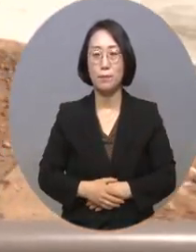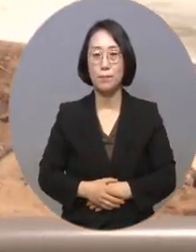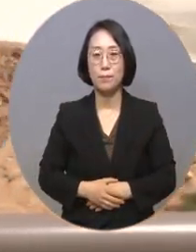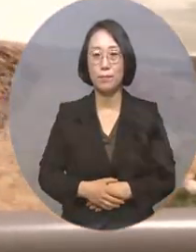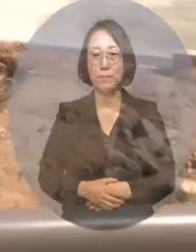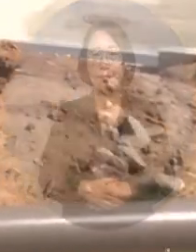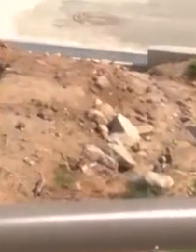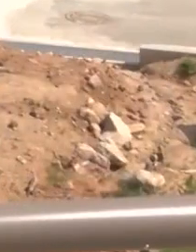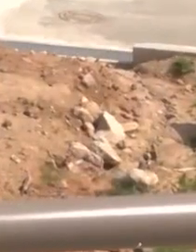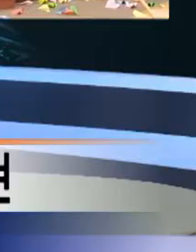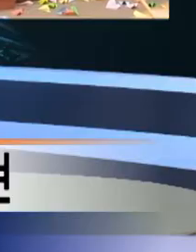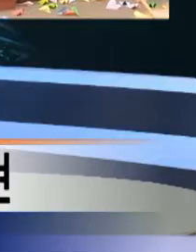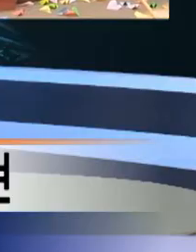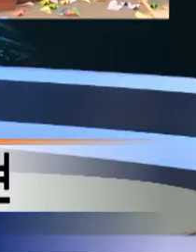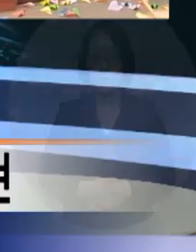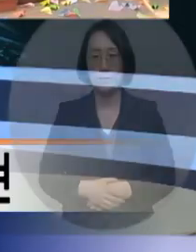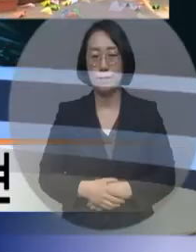장유진입니다.